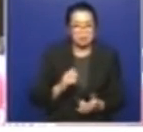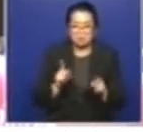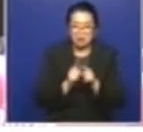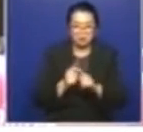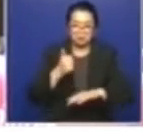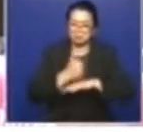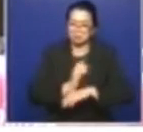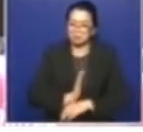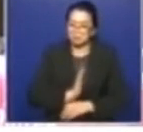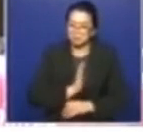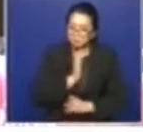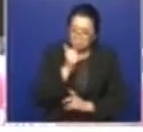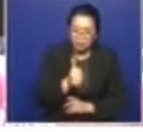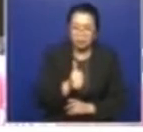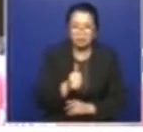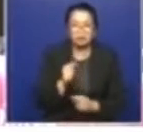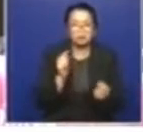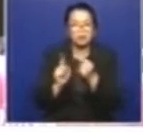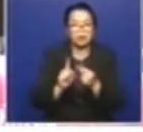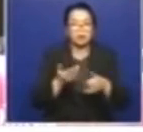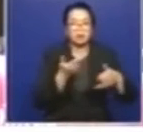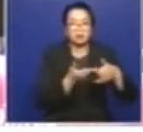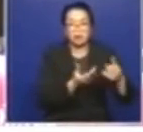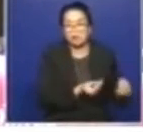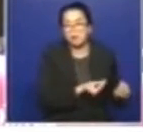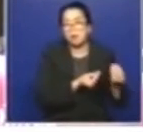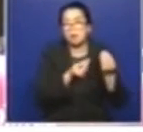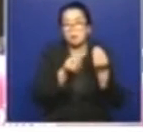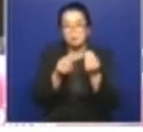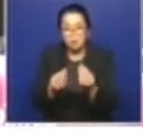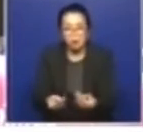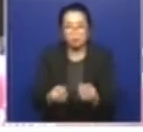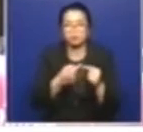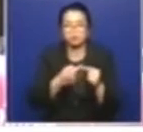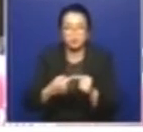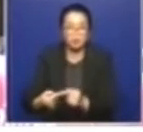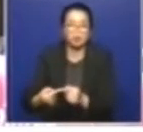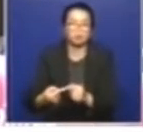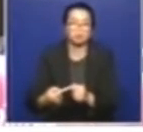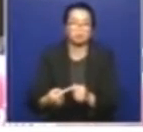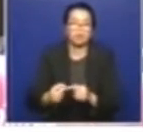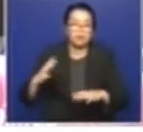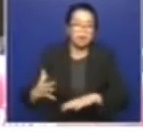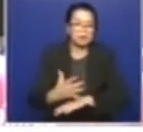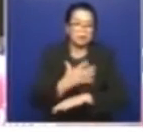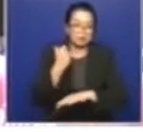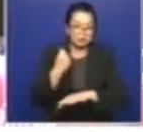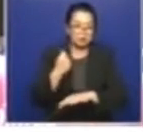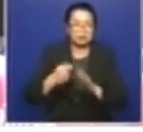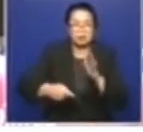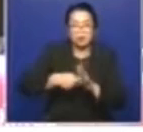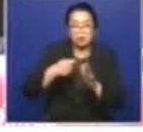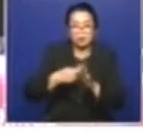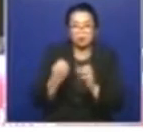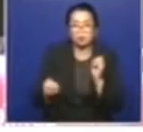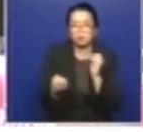ษก็คือท่านส่งมอบบ้านเมืองที่ดีที่สุดก็คือการเมืองซึ่งมันเป็นปฐมเหตุท่านก็จัด